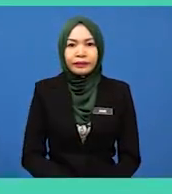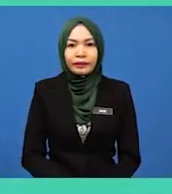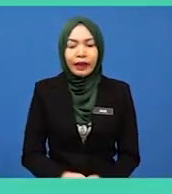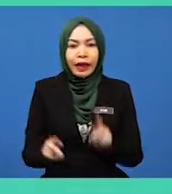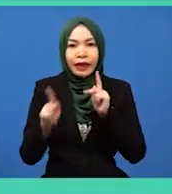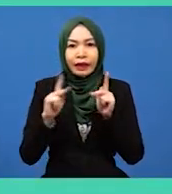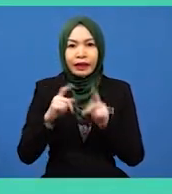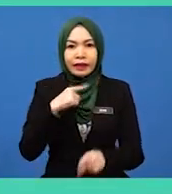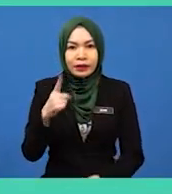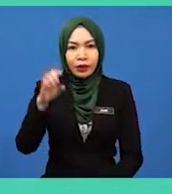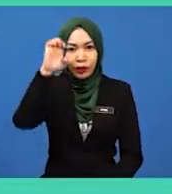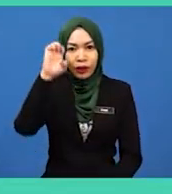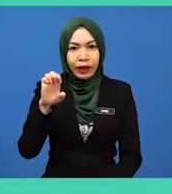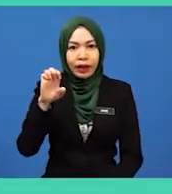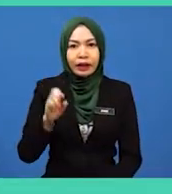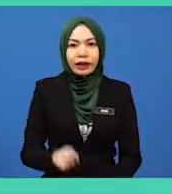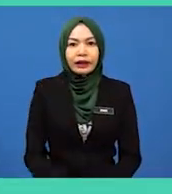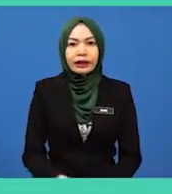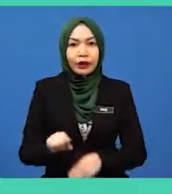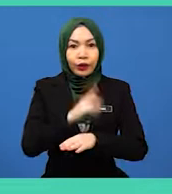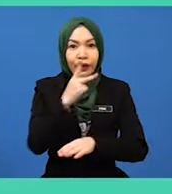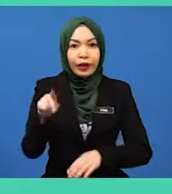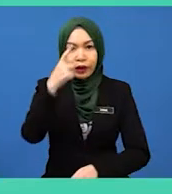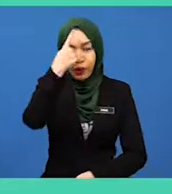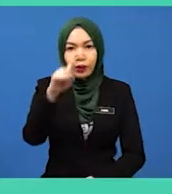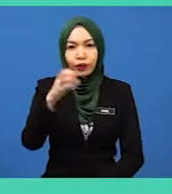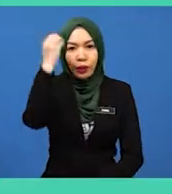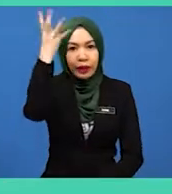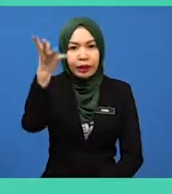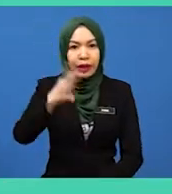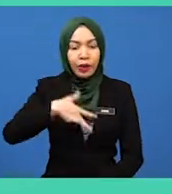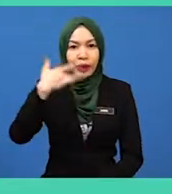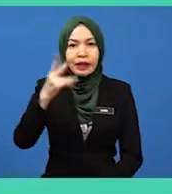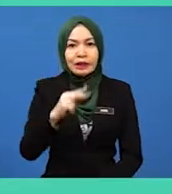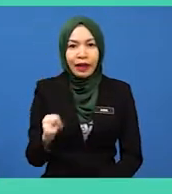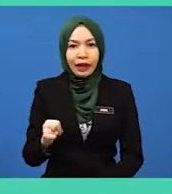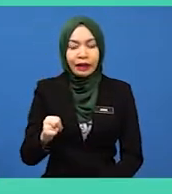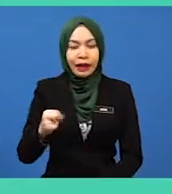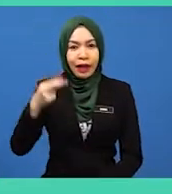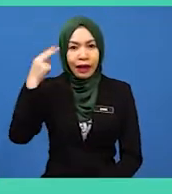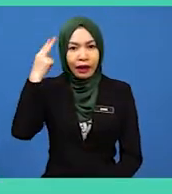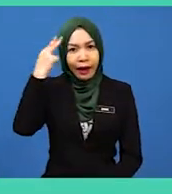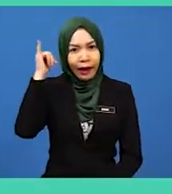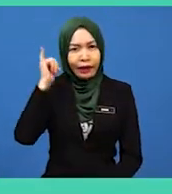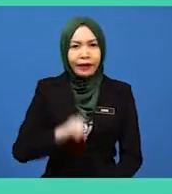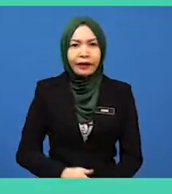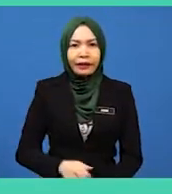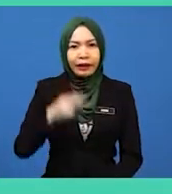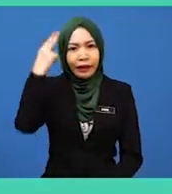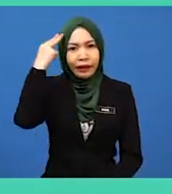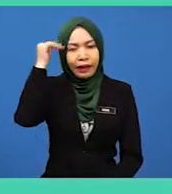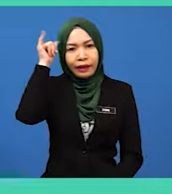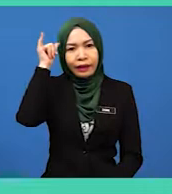Kata seru eh digunakan untuk menyatakan perasaan hairan dan terkejut.